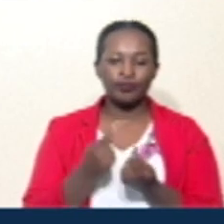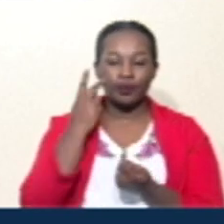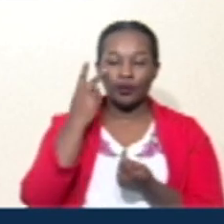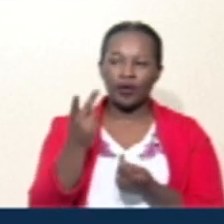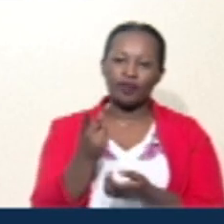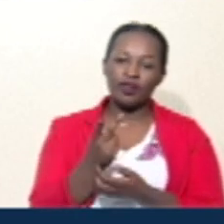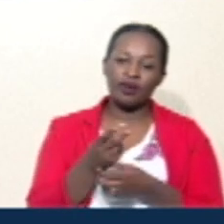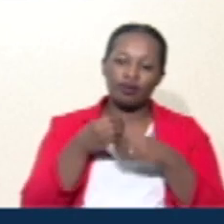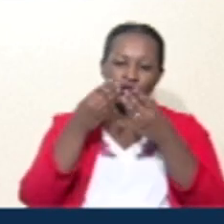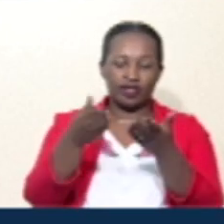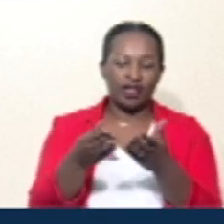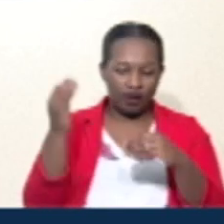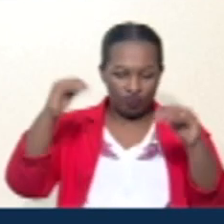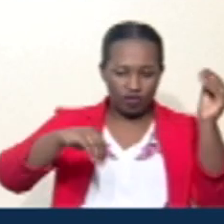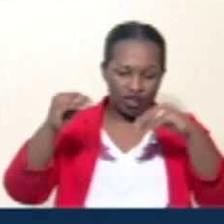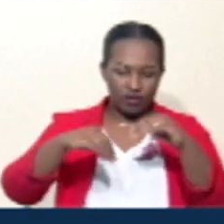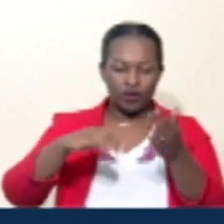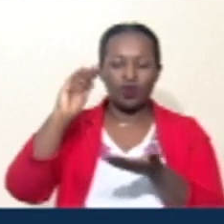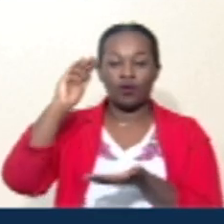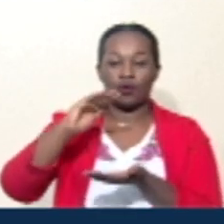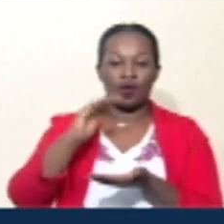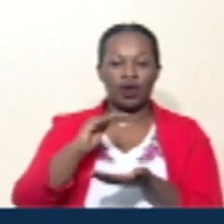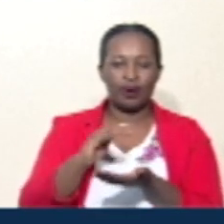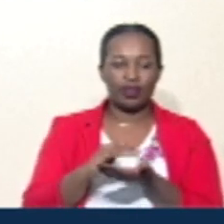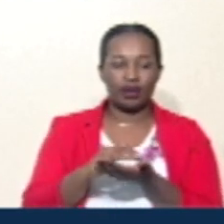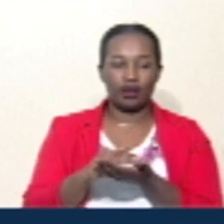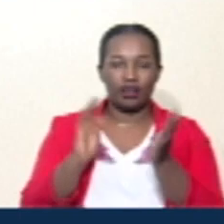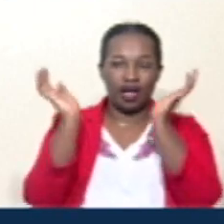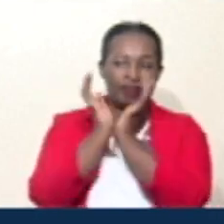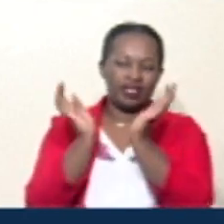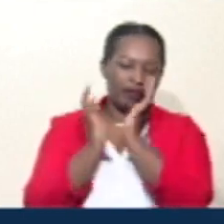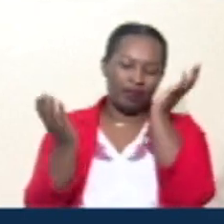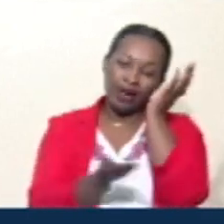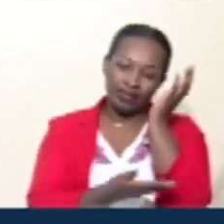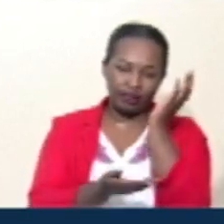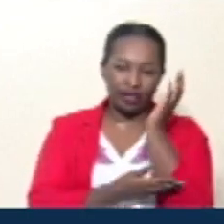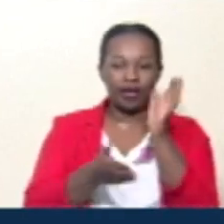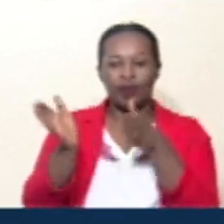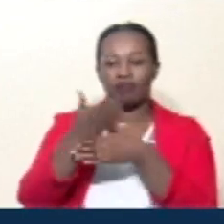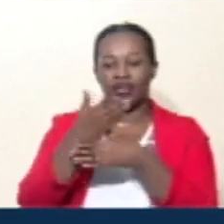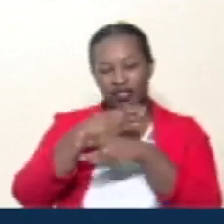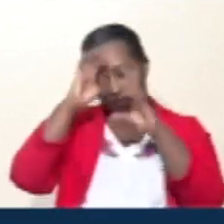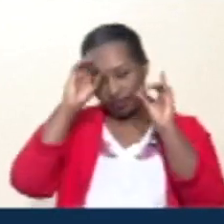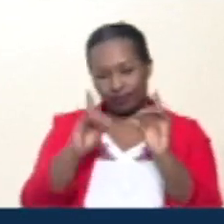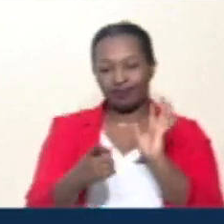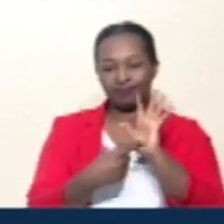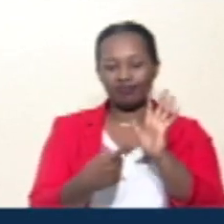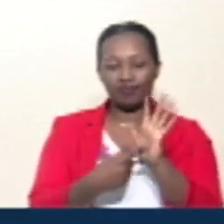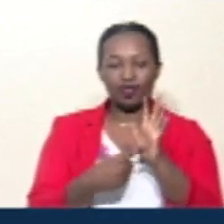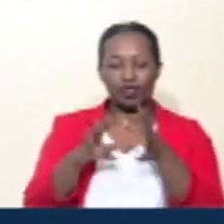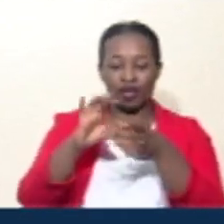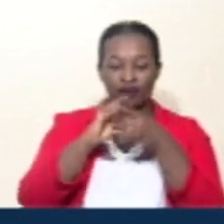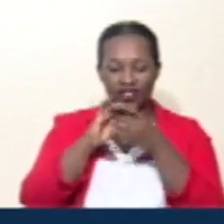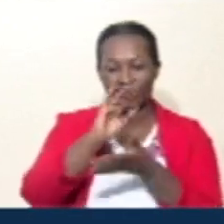Urebye biratanga umusanzu ku kugabanya igipimo cy'amashyamba yatemwaga. Minisiteri y'Uburezi igaragaza ko